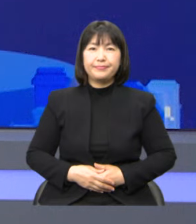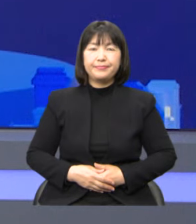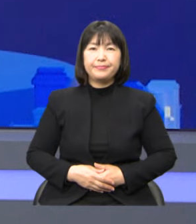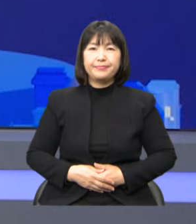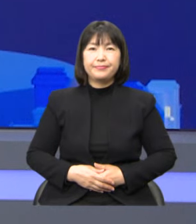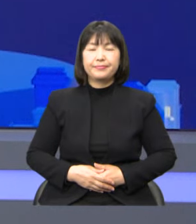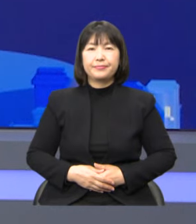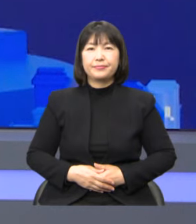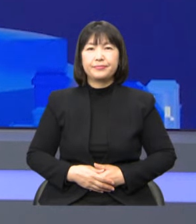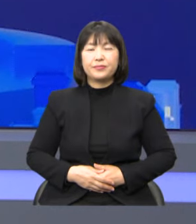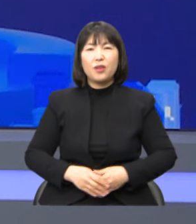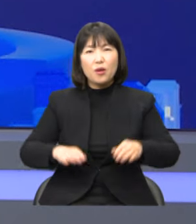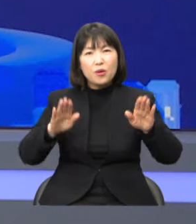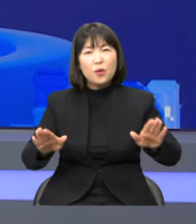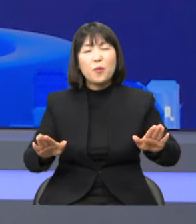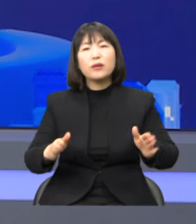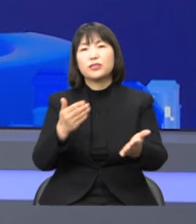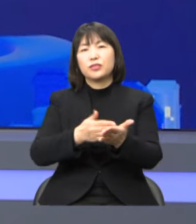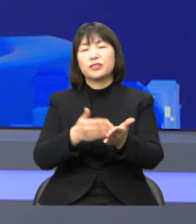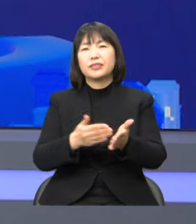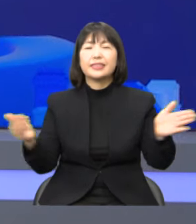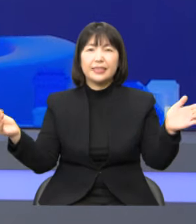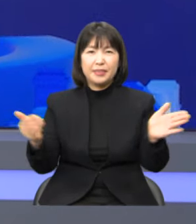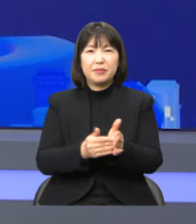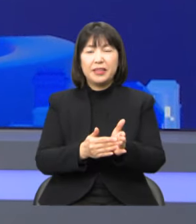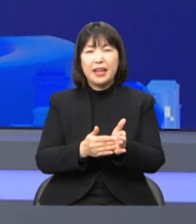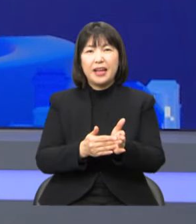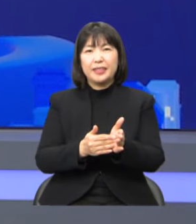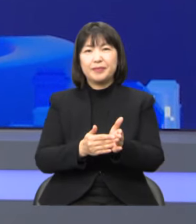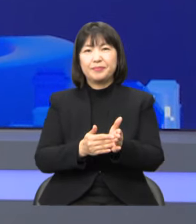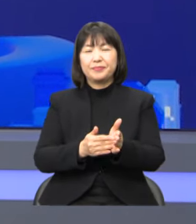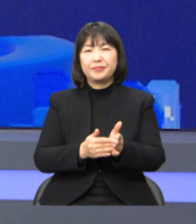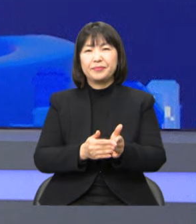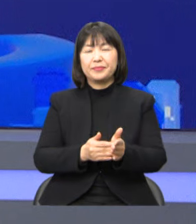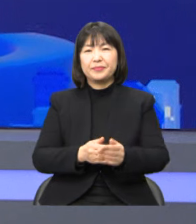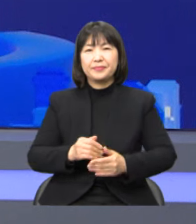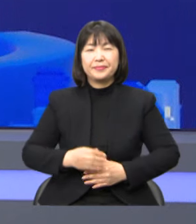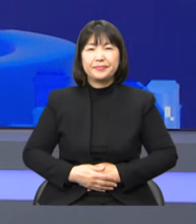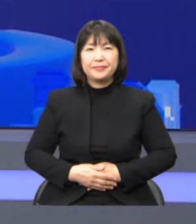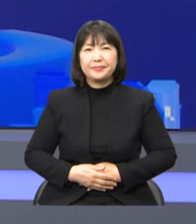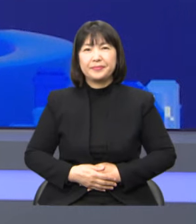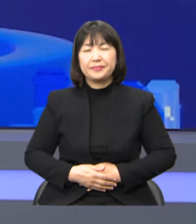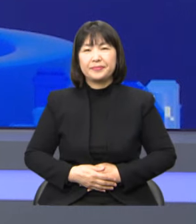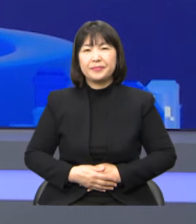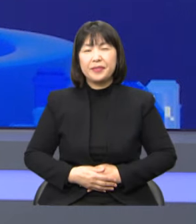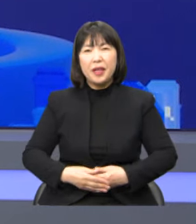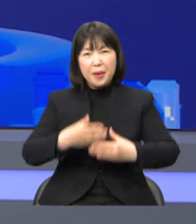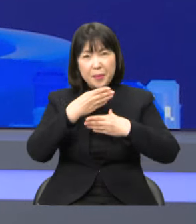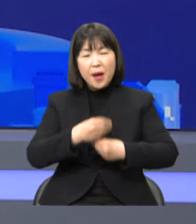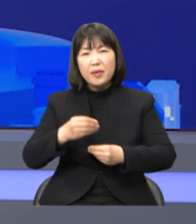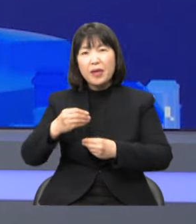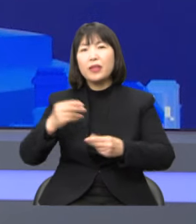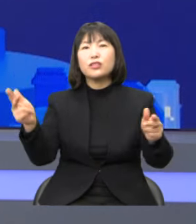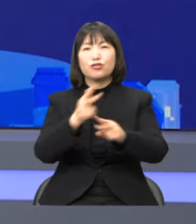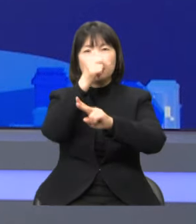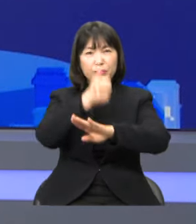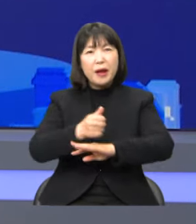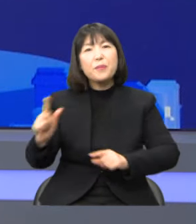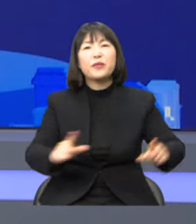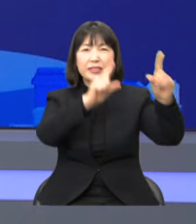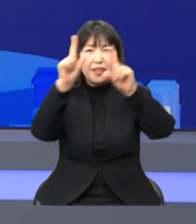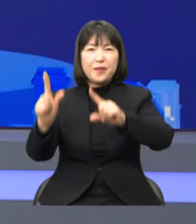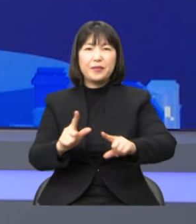이번 주 준비한 소식은 여기까지입니다 이상으로 BTV 주간종합 뉴스를 마칩니다 편안한 주말 보내시길 바랍니다